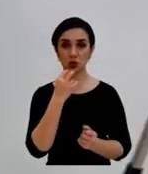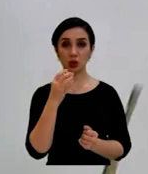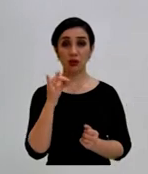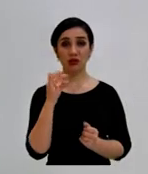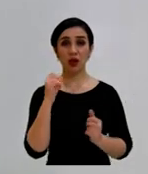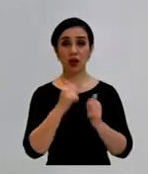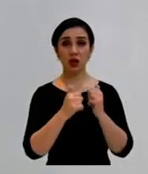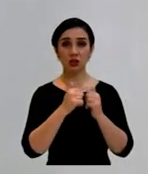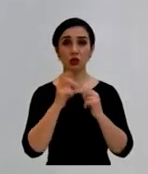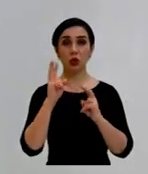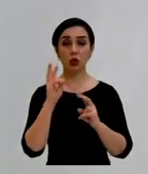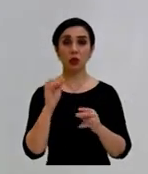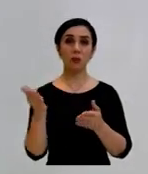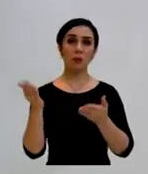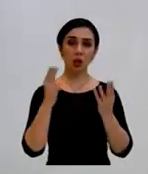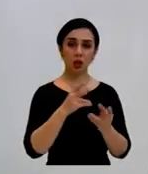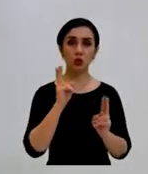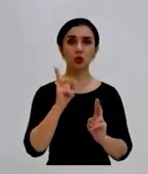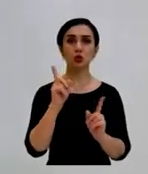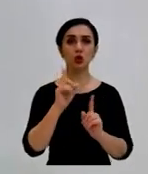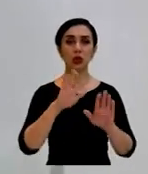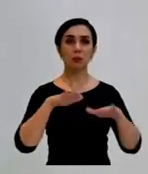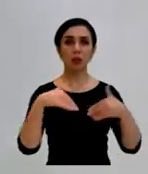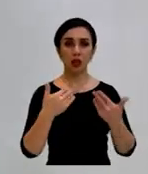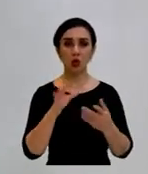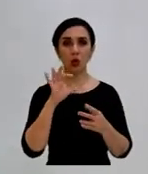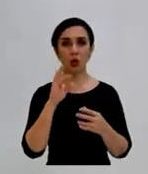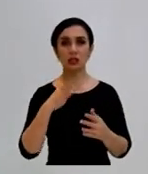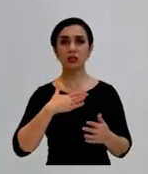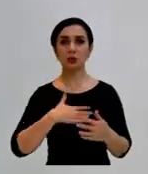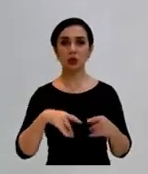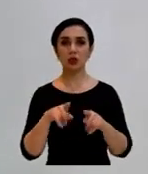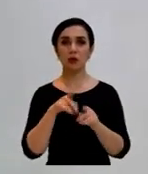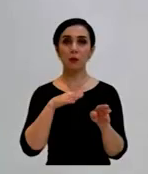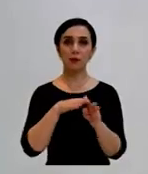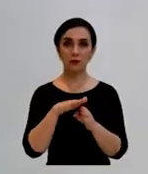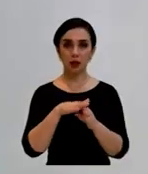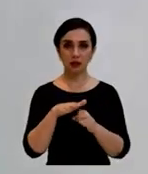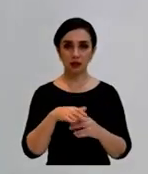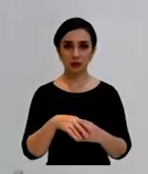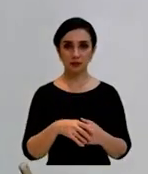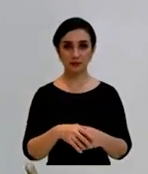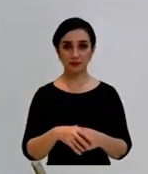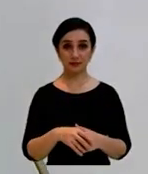каждый кого-то предлагал каждый что-то предлагал и он с удовольствием это выполнял